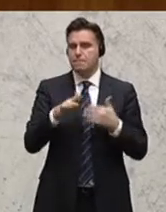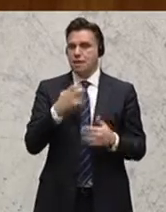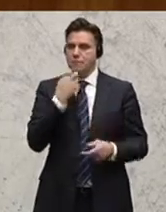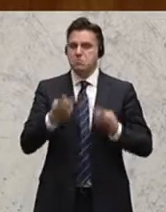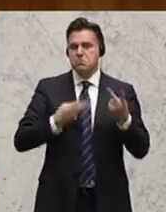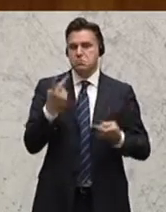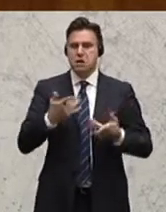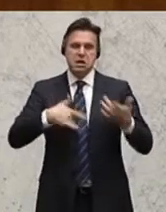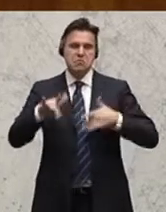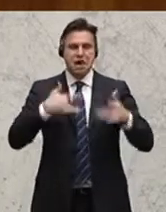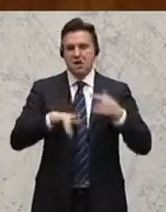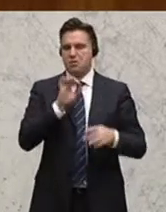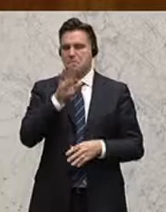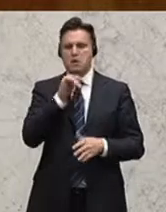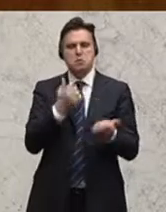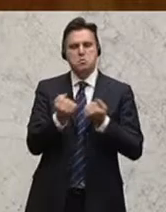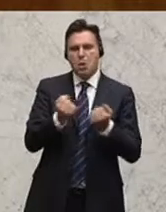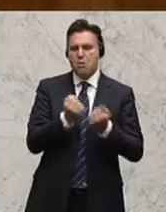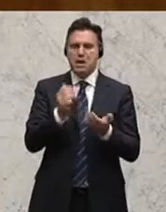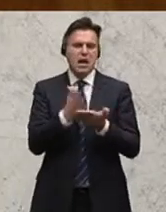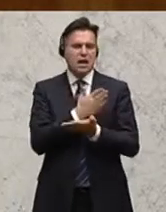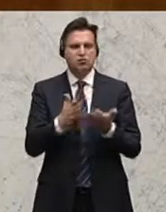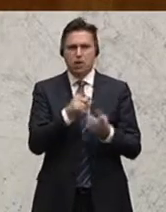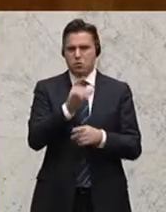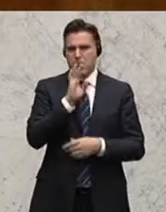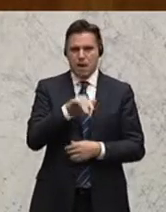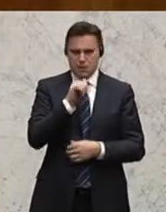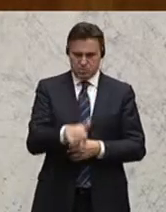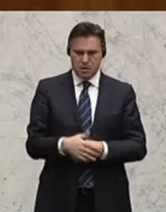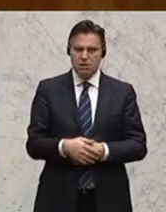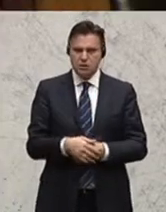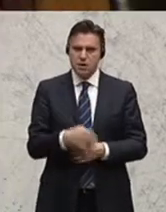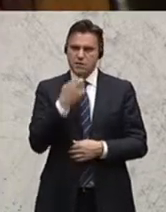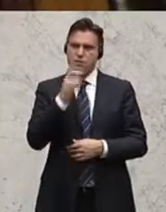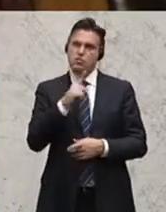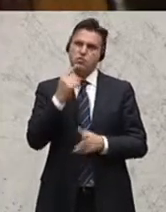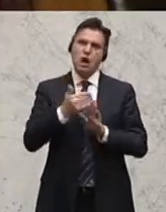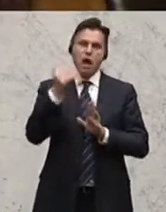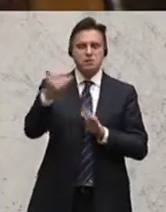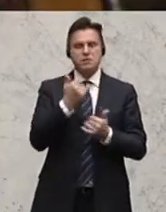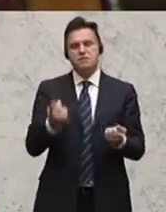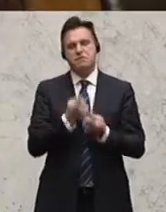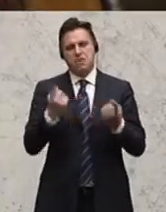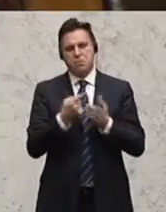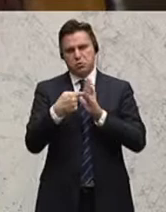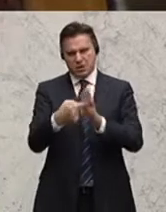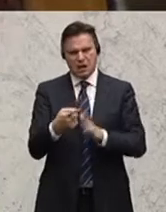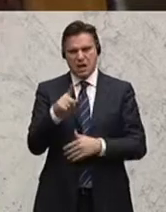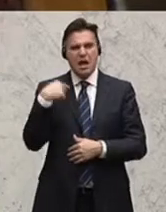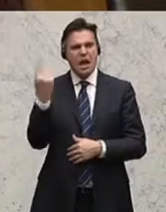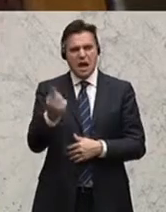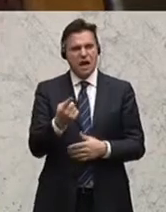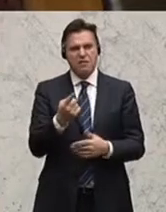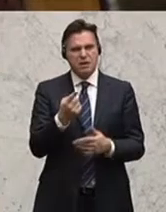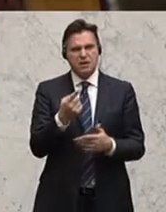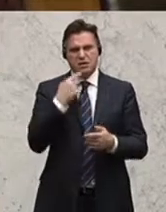Politik, Theater statt Entscheidungen und ganz offensichtlich bemerkt werden, einfach nur bemerkt werden in einer Zeit, wo andere die